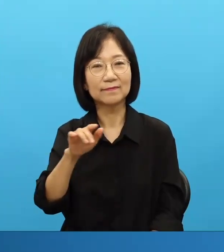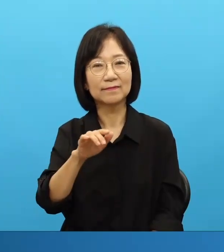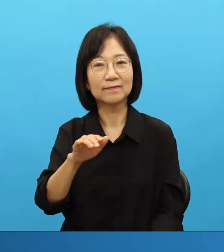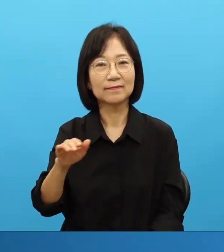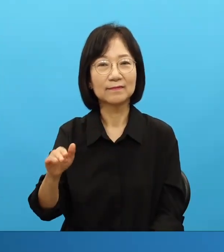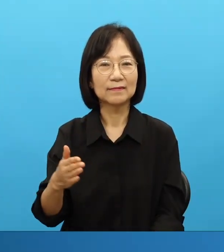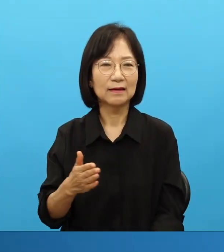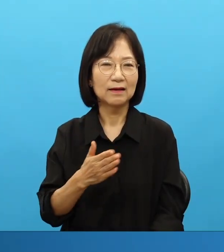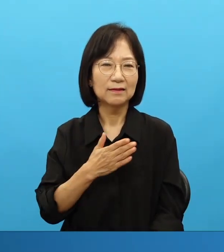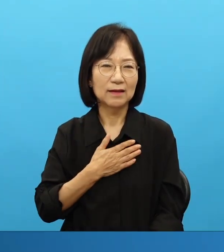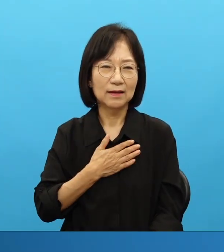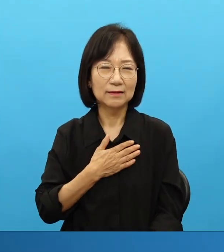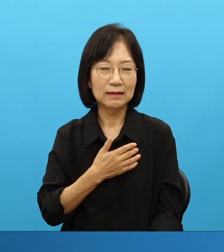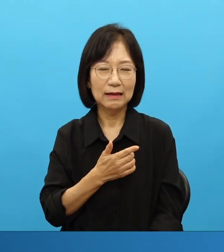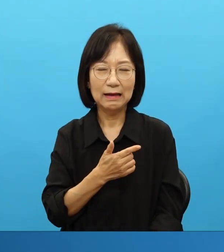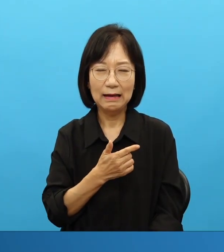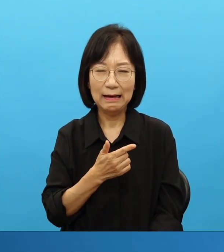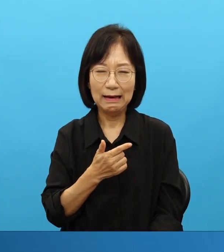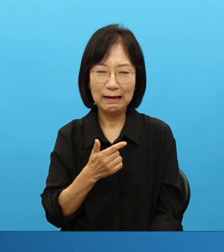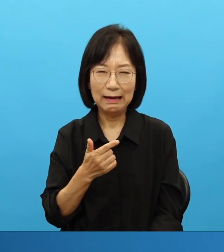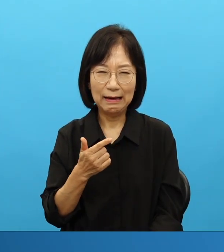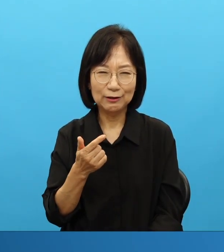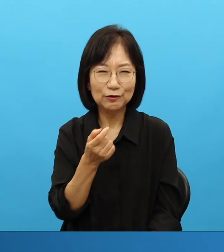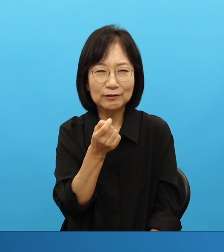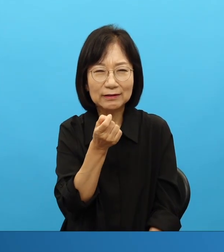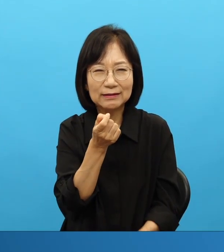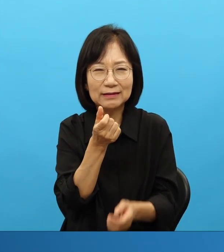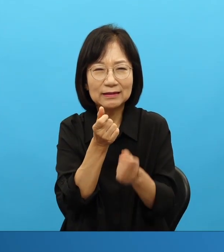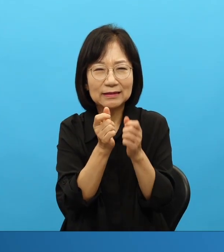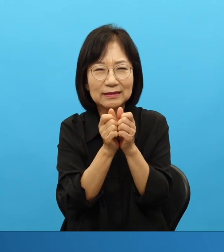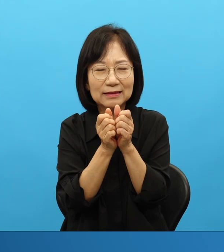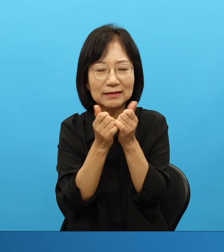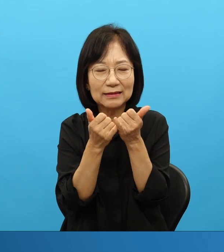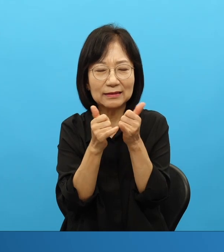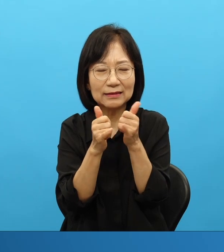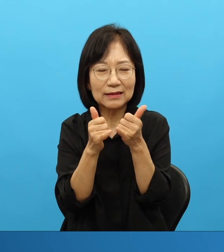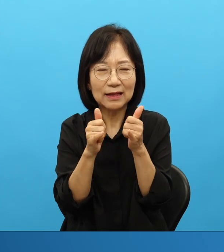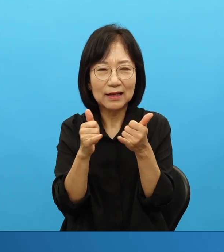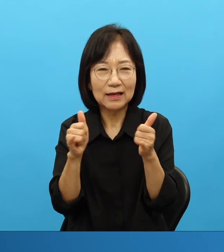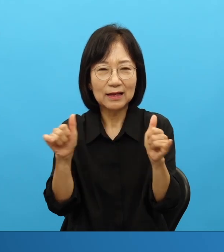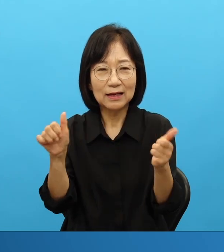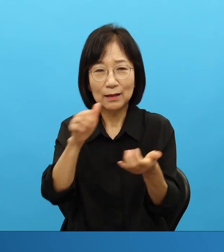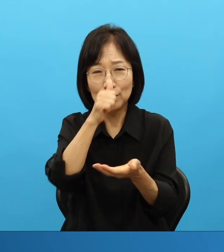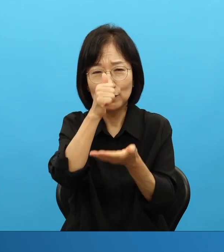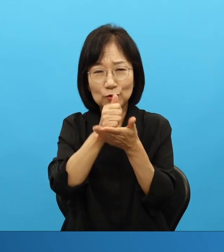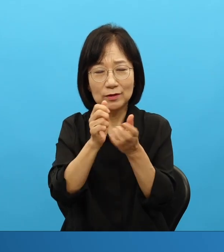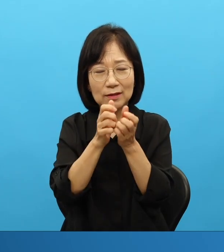지극히 작은 자 죄인 중에게서